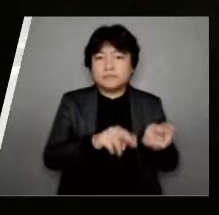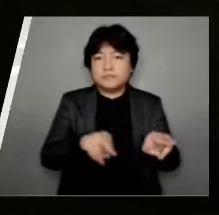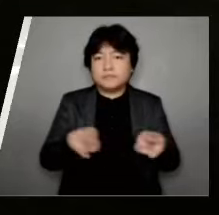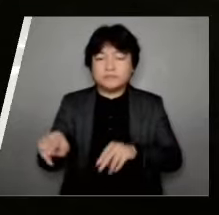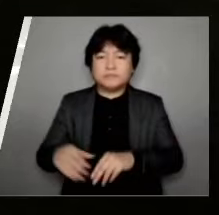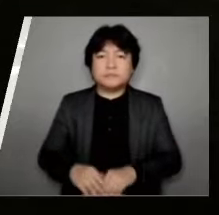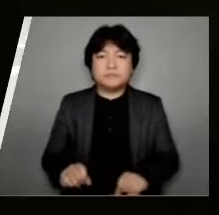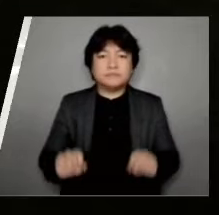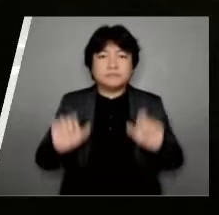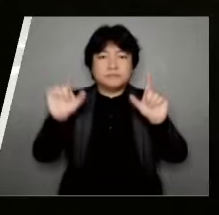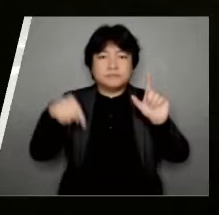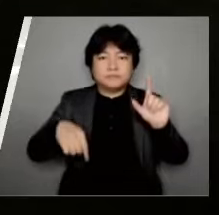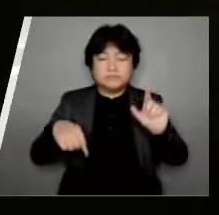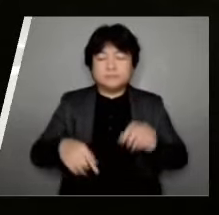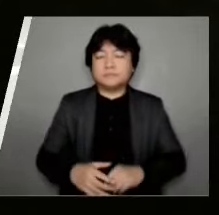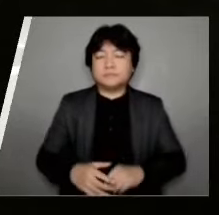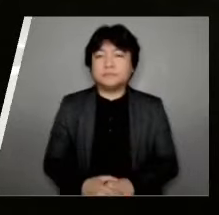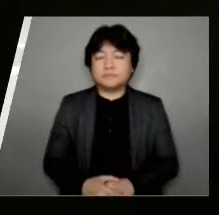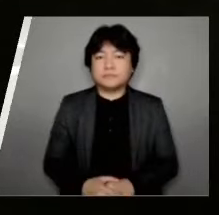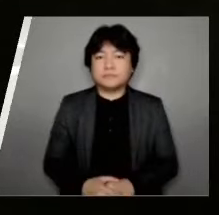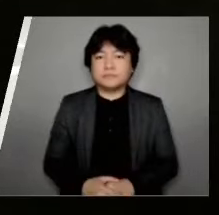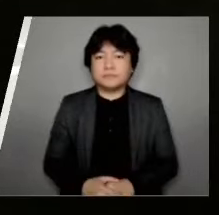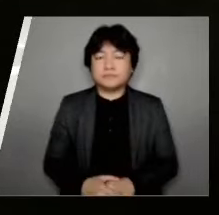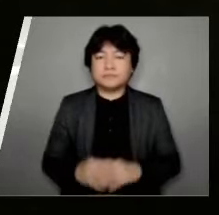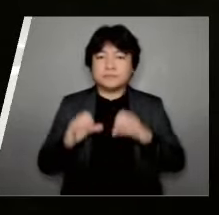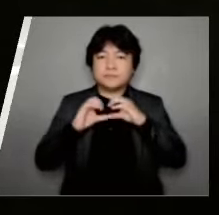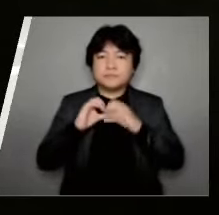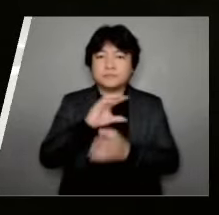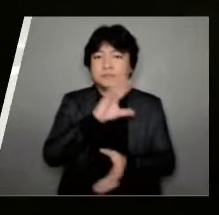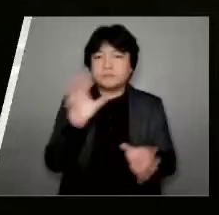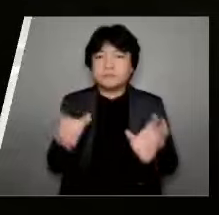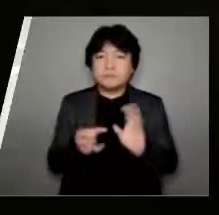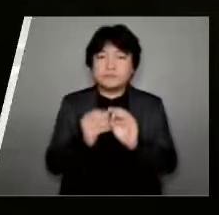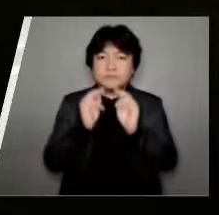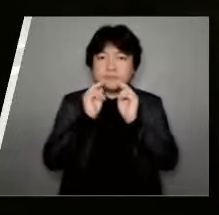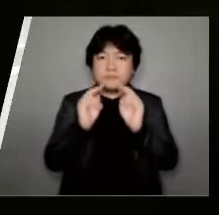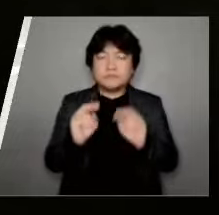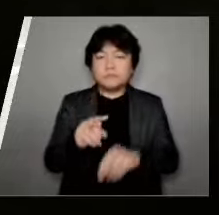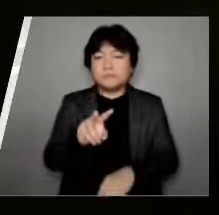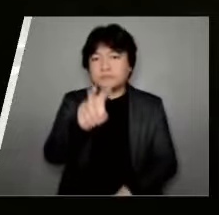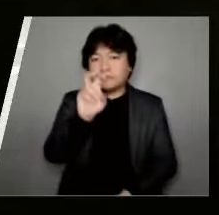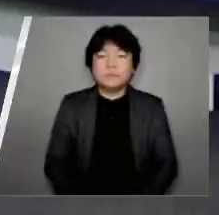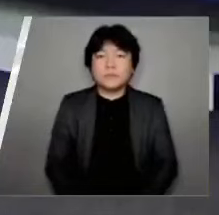sa Marikina, Bea, para sa GMA Integrated News, Bea Pinlac, ang inyong saksi.